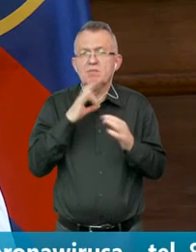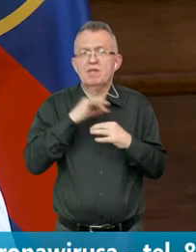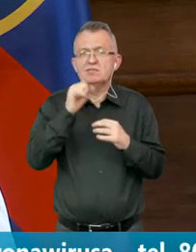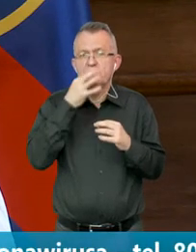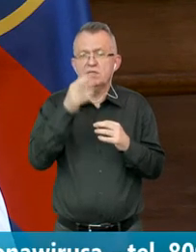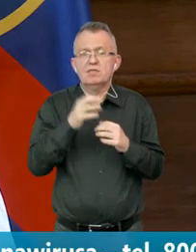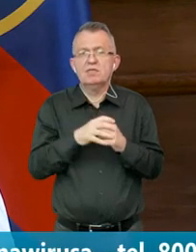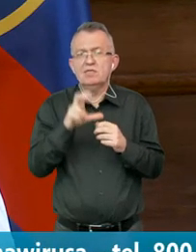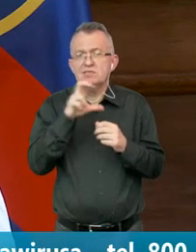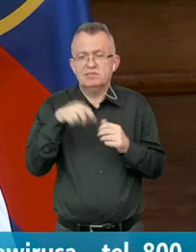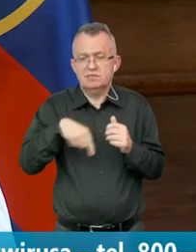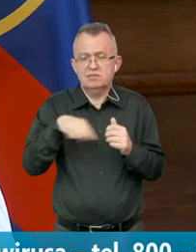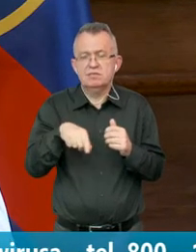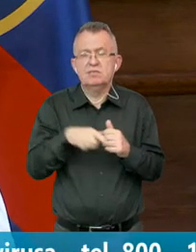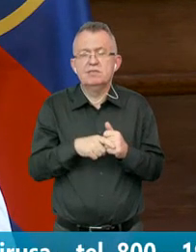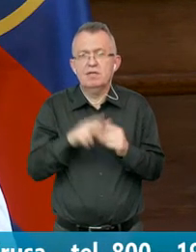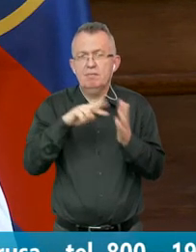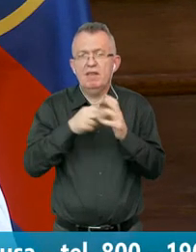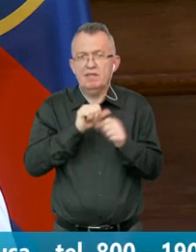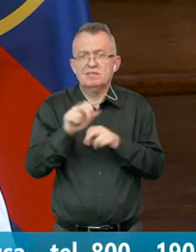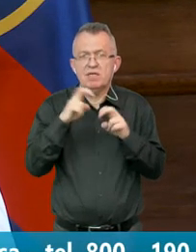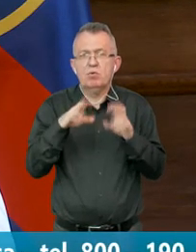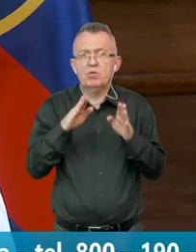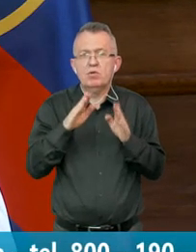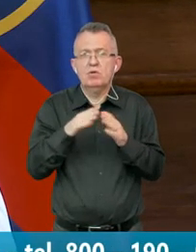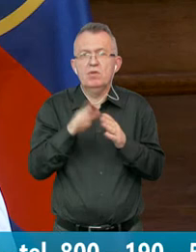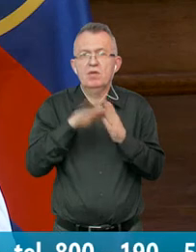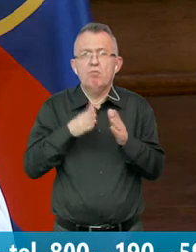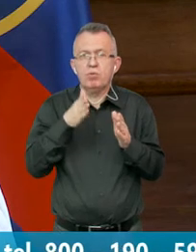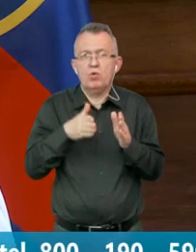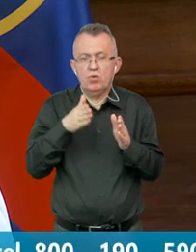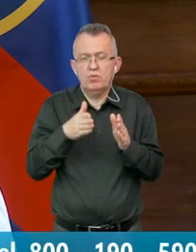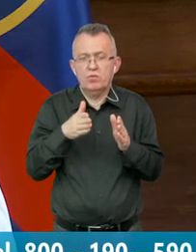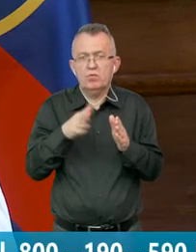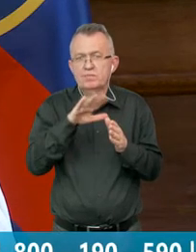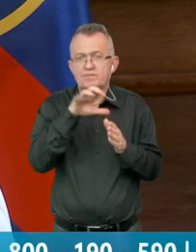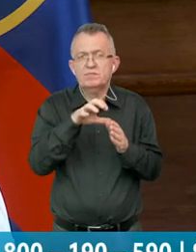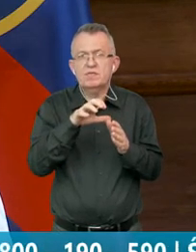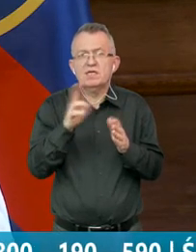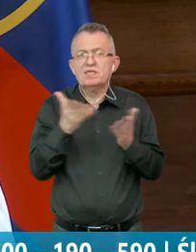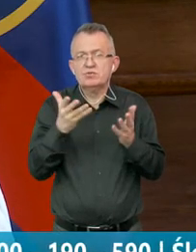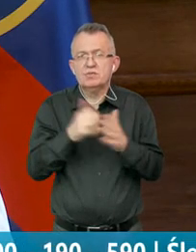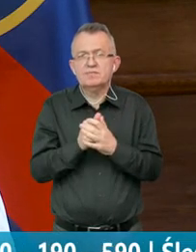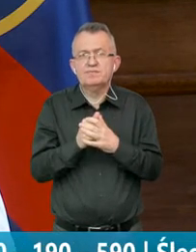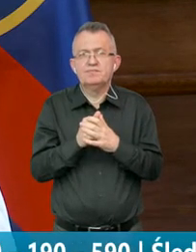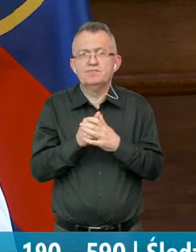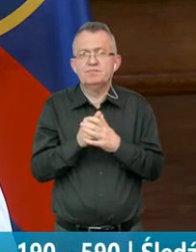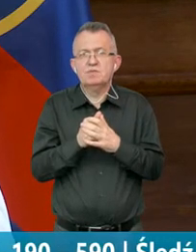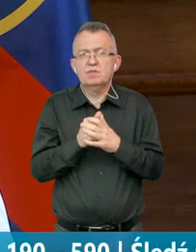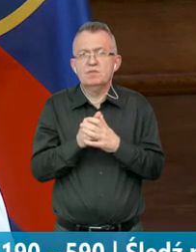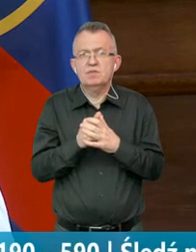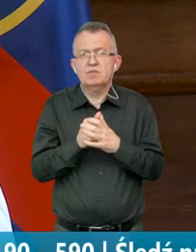panie prezydencie, czy w najbliższym czasie planowane są remonty ulicy Chodników na Pogodnie? Jeśli tak, to gdzie? Panie